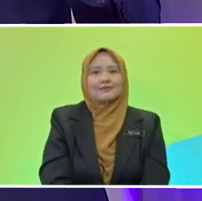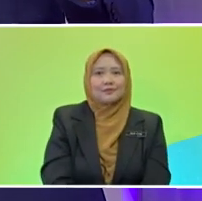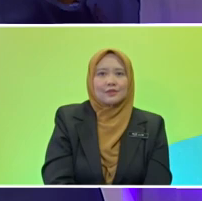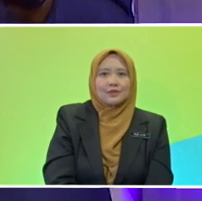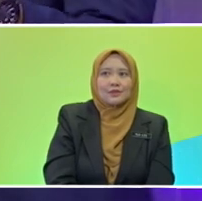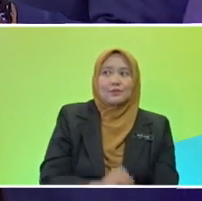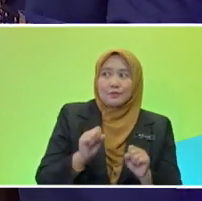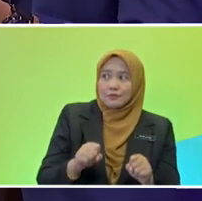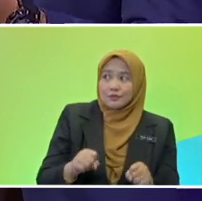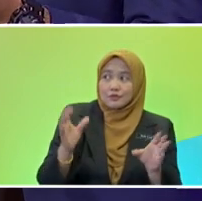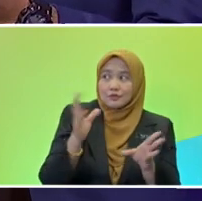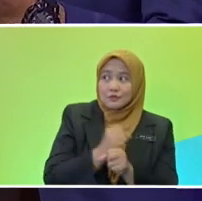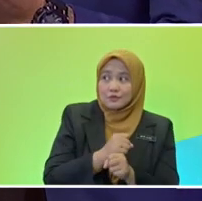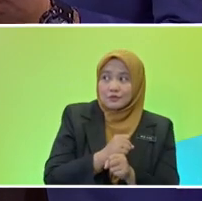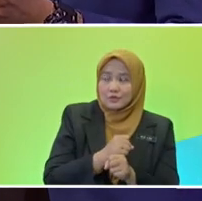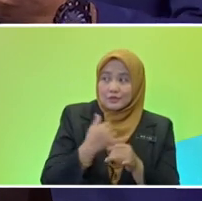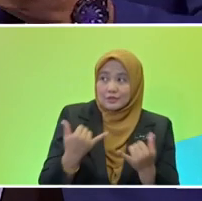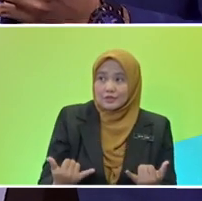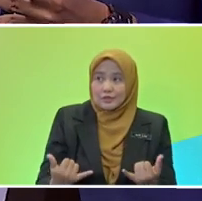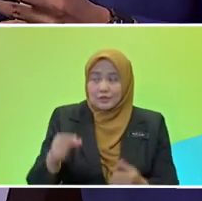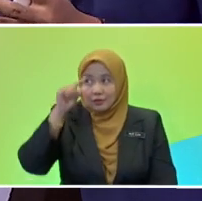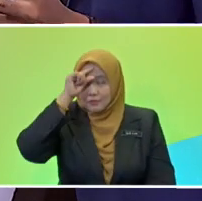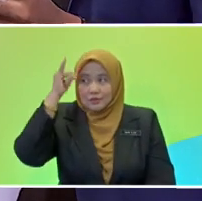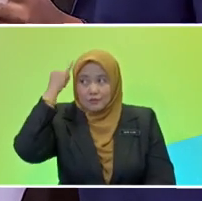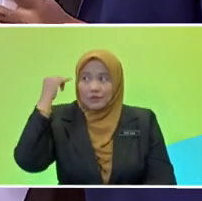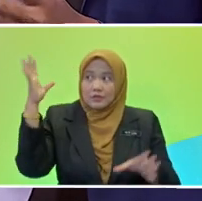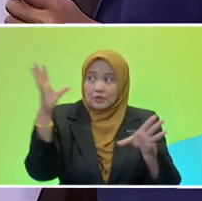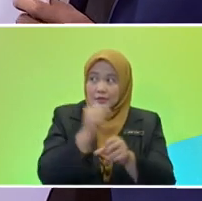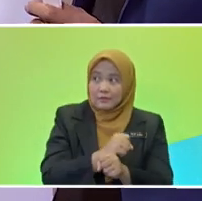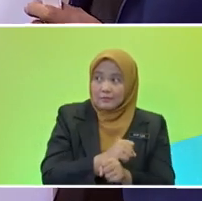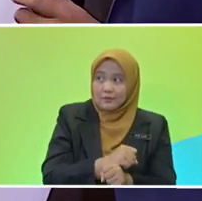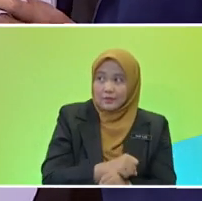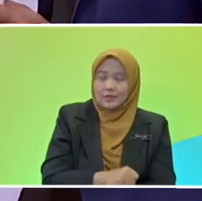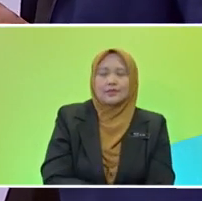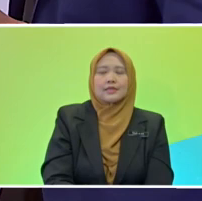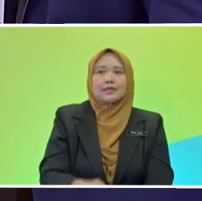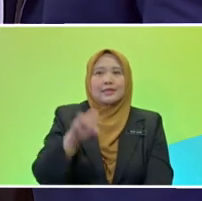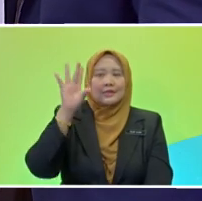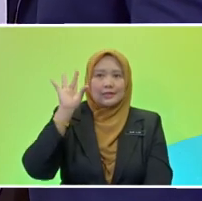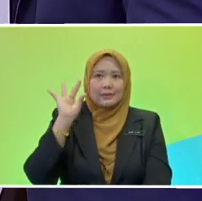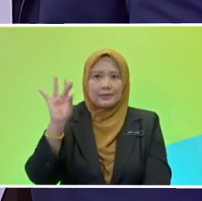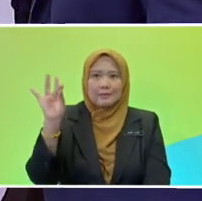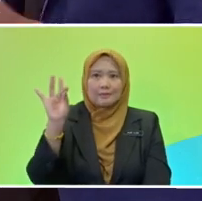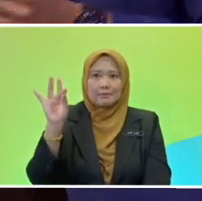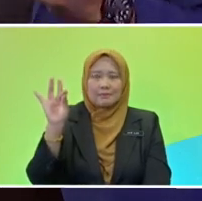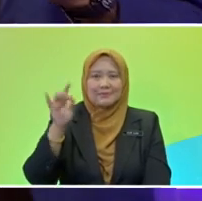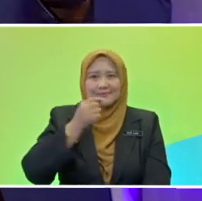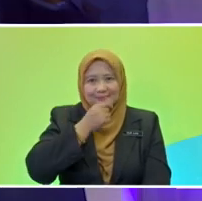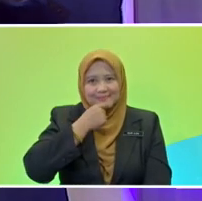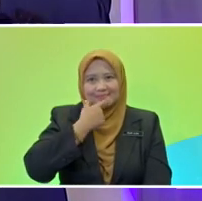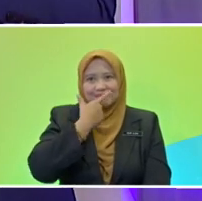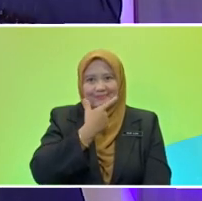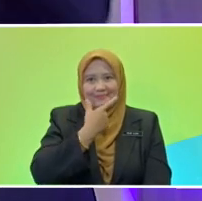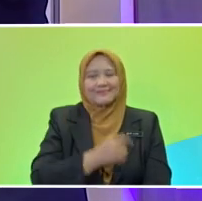mengumpul berapa kira-kira 1 2 3 4 5 6 7 8 8